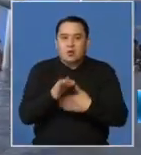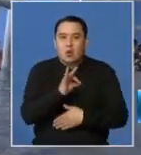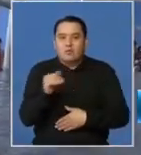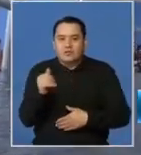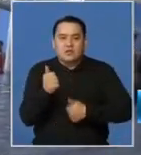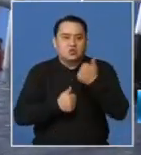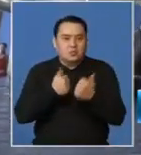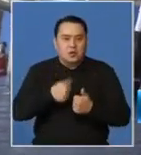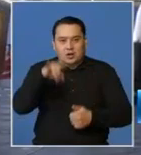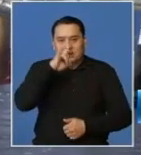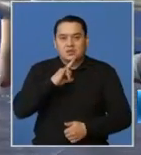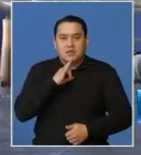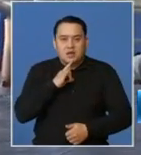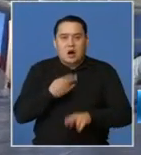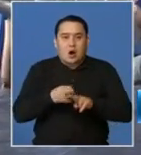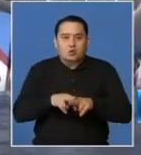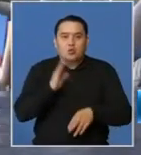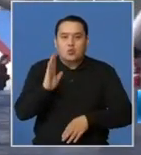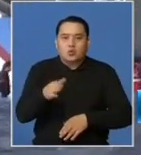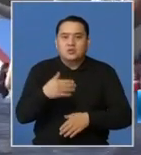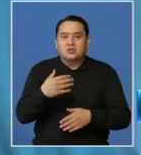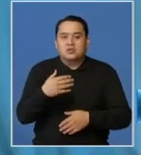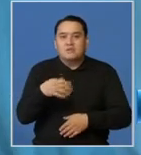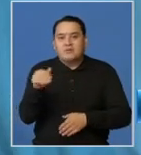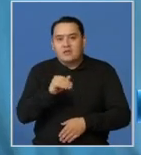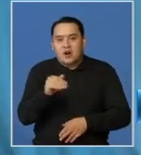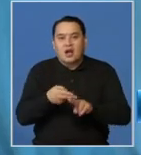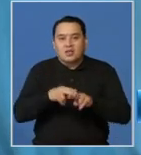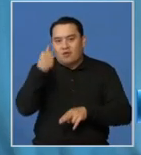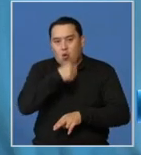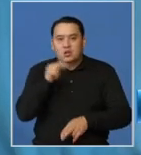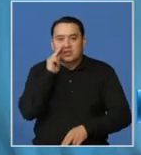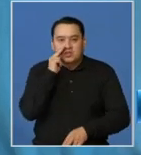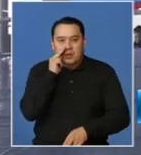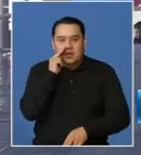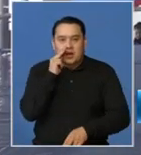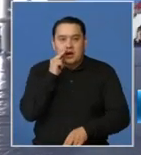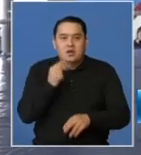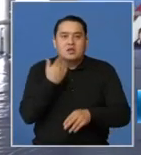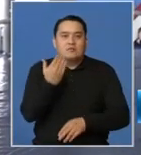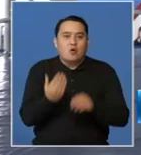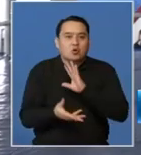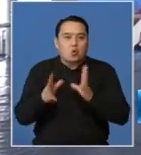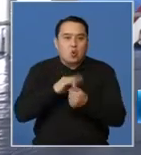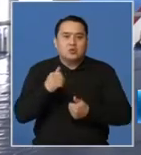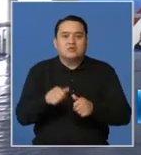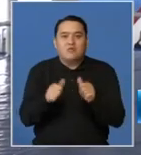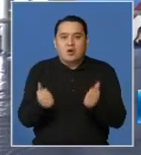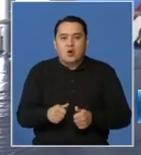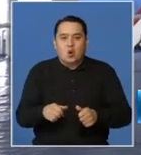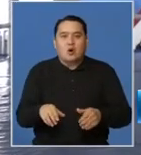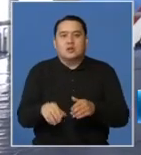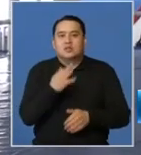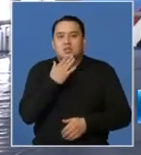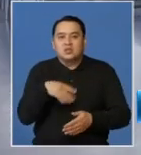официальным чемпионатом Республики Казахстан, который состоится в середине февраля этого года в Шымкенте. По его итогам будет сформирована